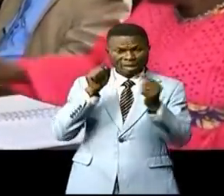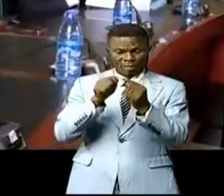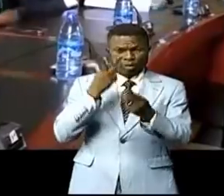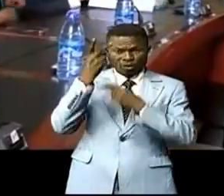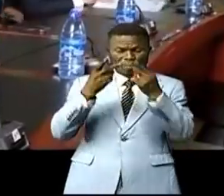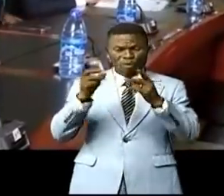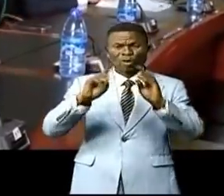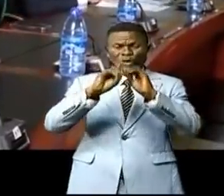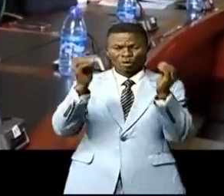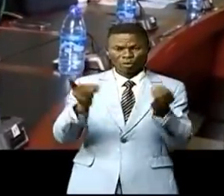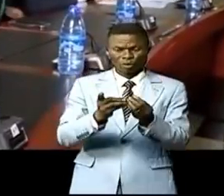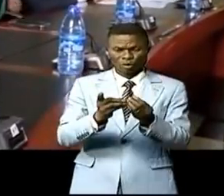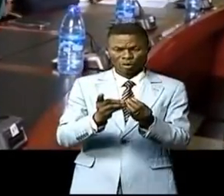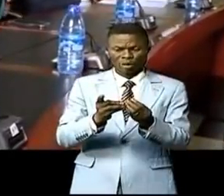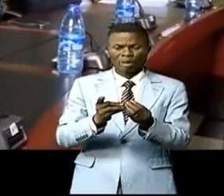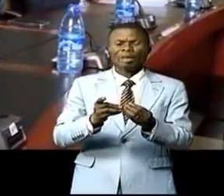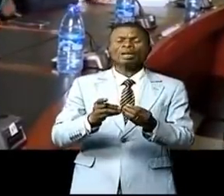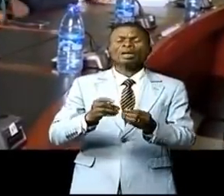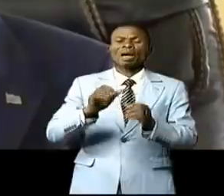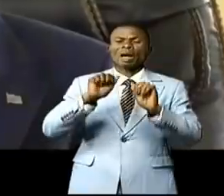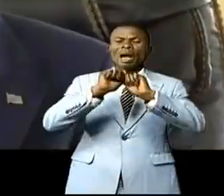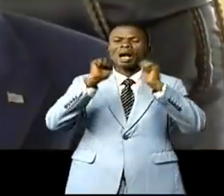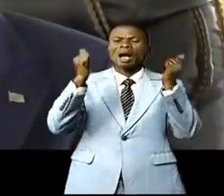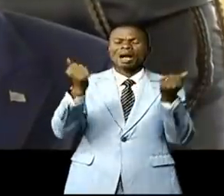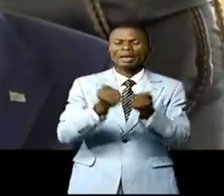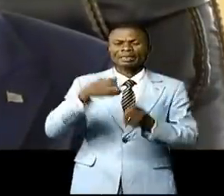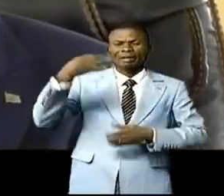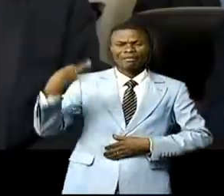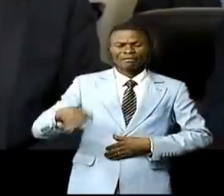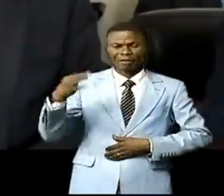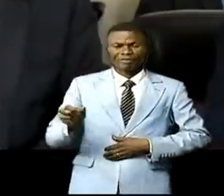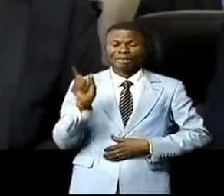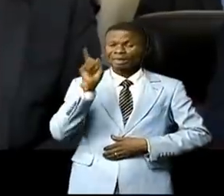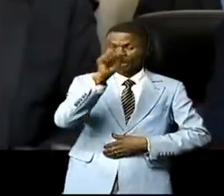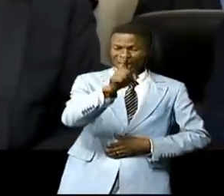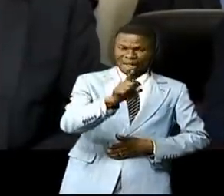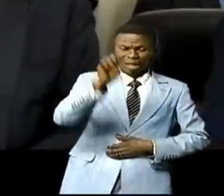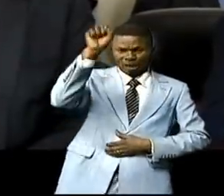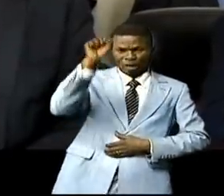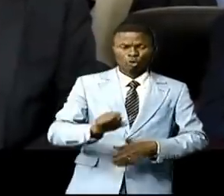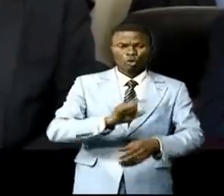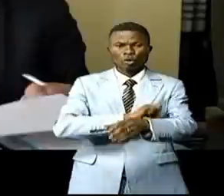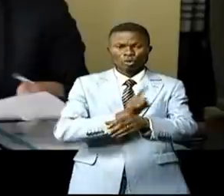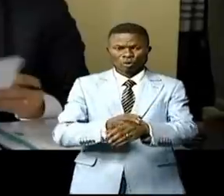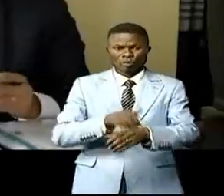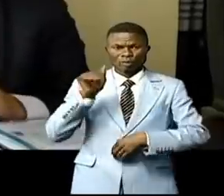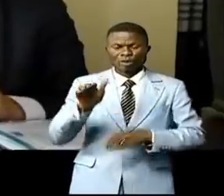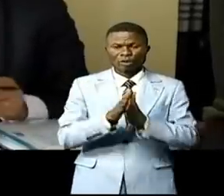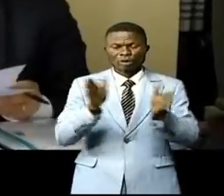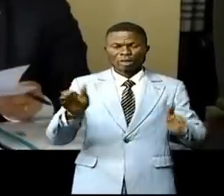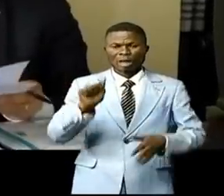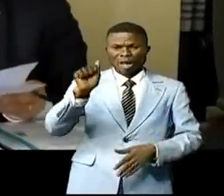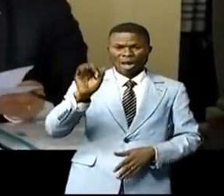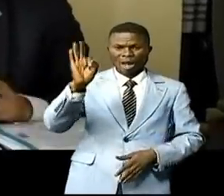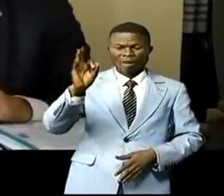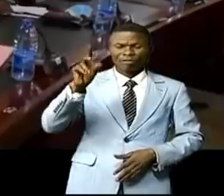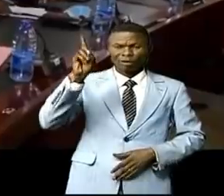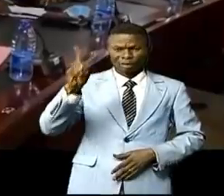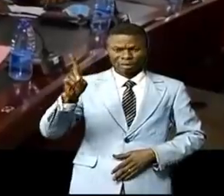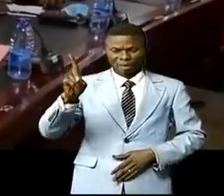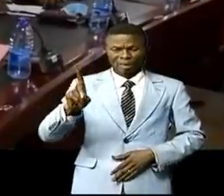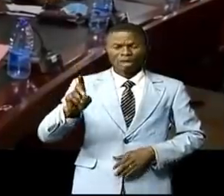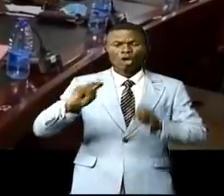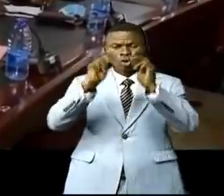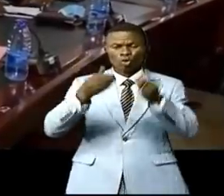d'une délégation de l'Agence française au développement dans la province du Sud Kivu. Conduite par le directeur général de l'AFD, cette délégation a été reçue